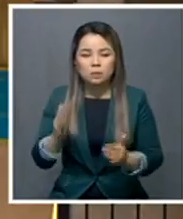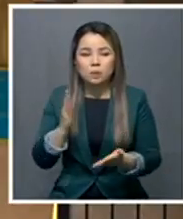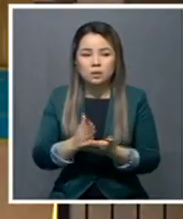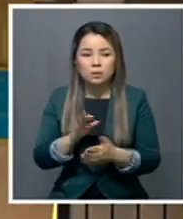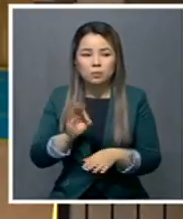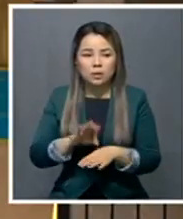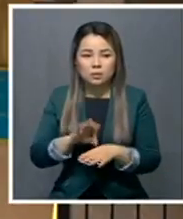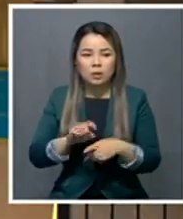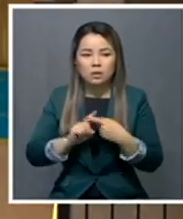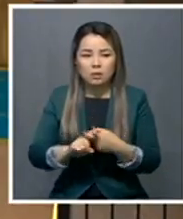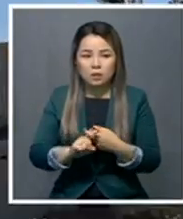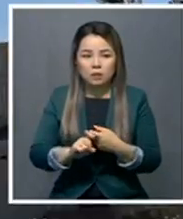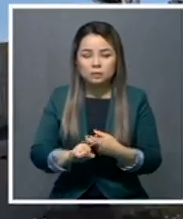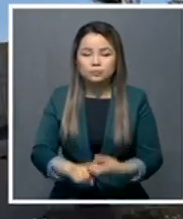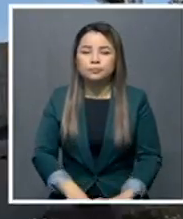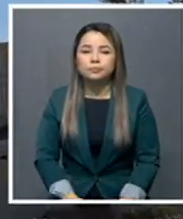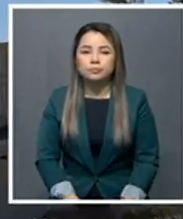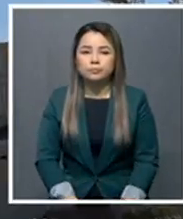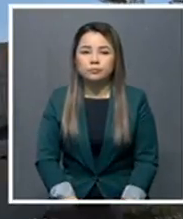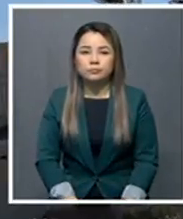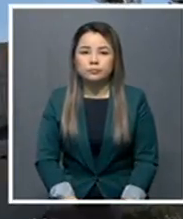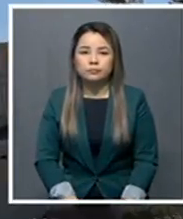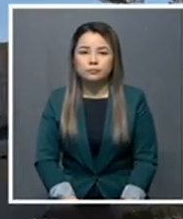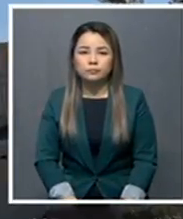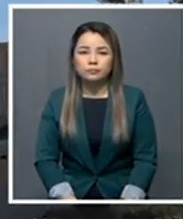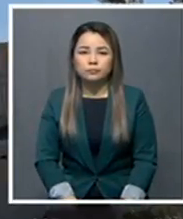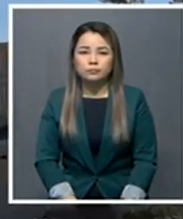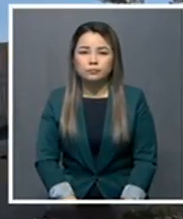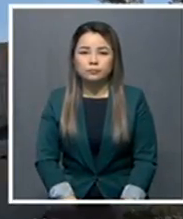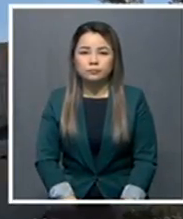жетті. Ғани Қалмаханов, Аягөз Оралбайқызы, Нұрлан Нұрбек, Қазақстан ұлттық телеарнасы.